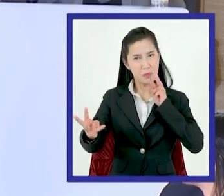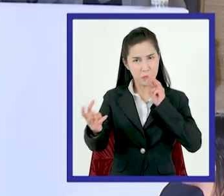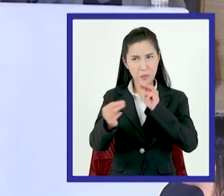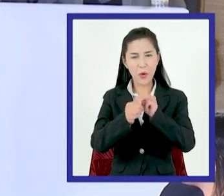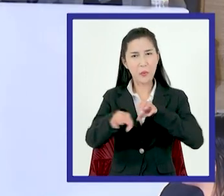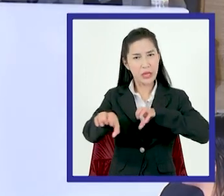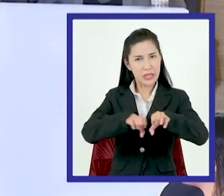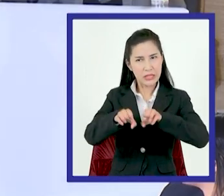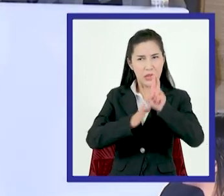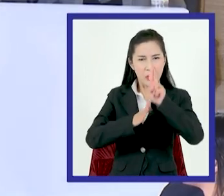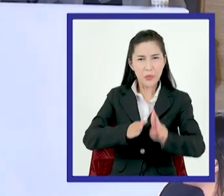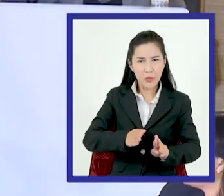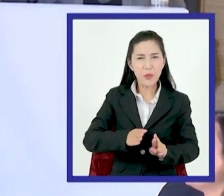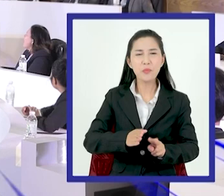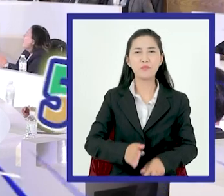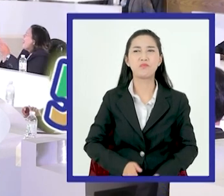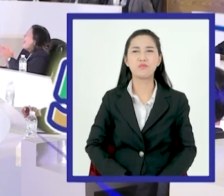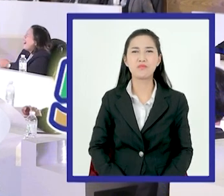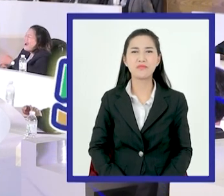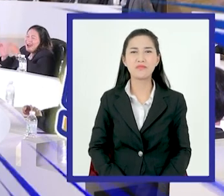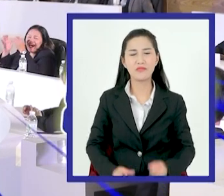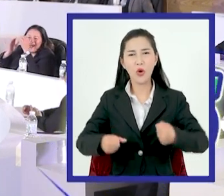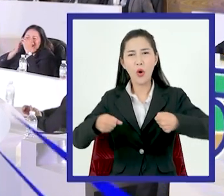ท่านไปจัดระเบียบรถกระเป๋อในซอยมหาดไทยก่อน